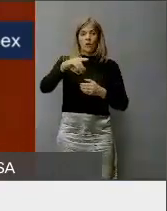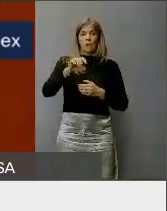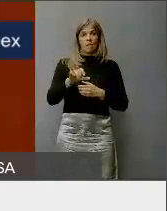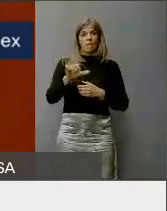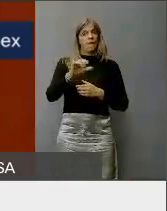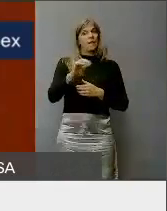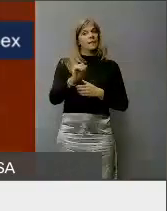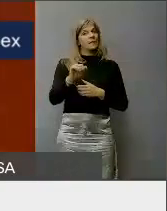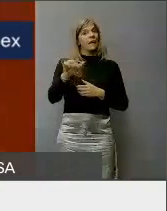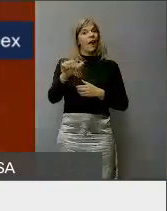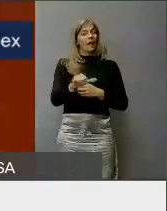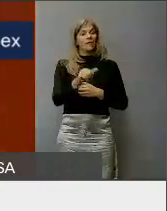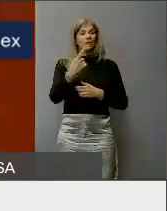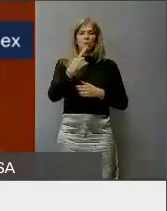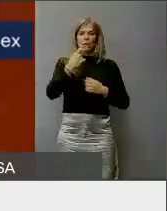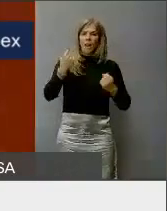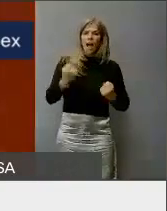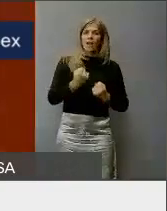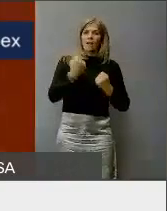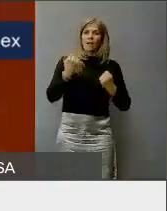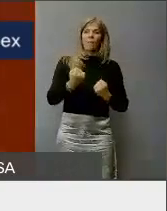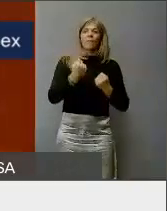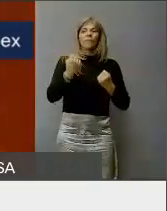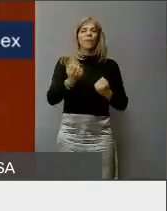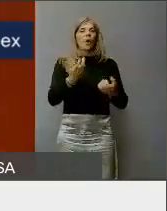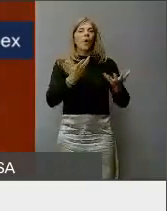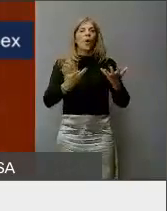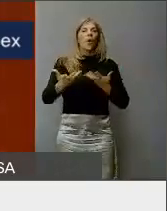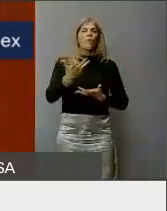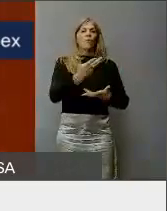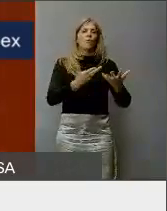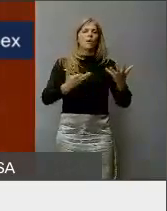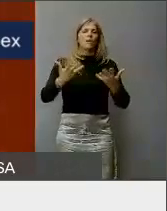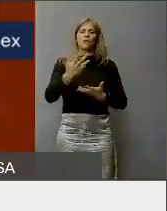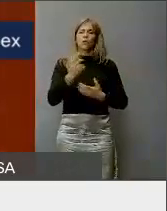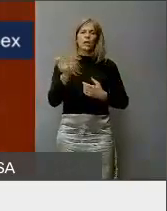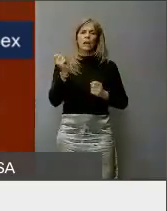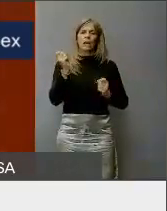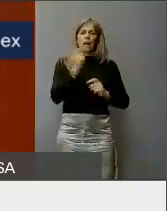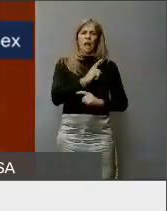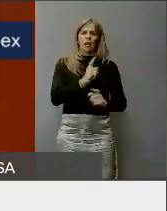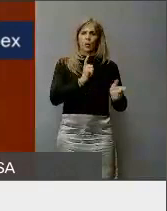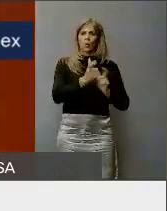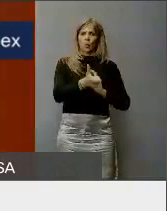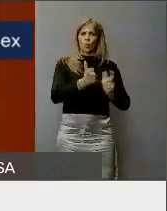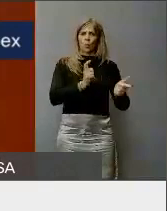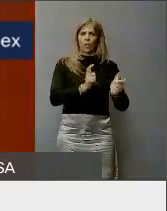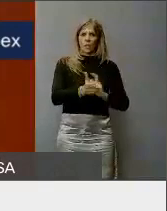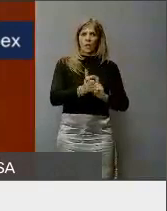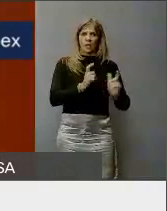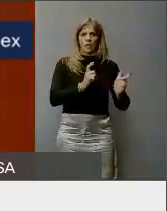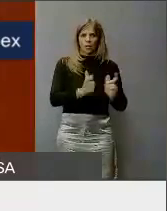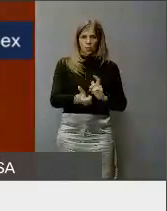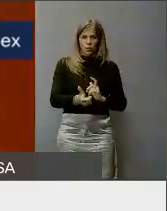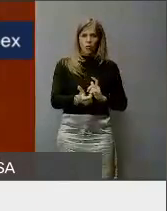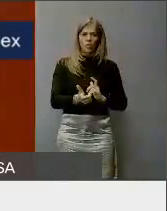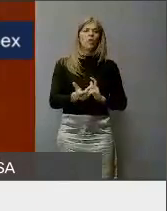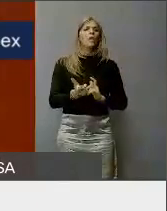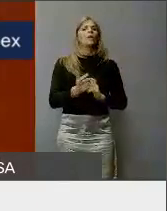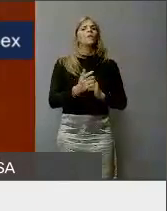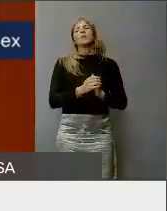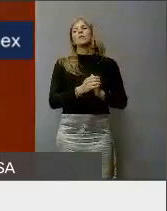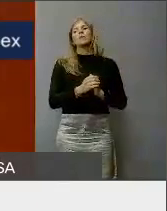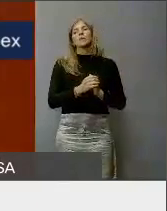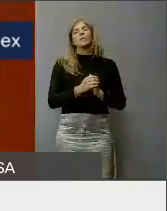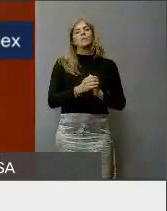collaborazione a titolo gratuito tra le parti per le finalità istituzionale individuati